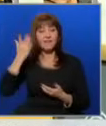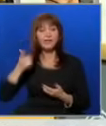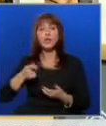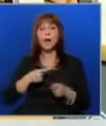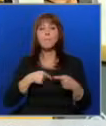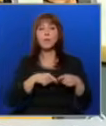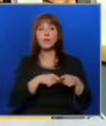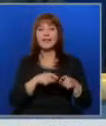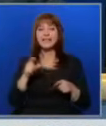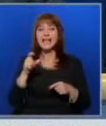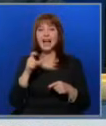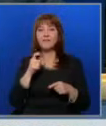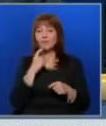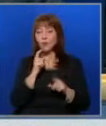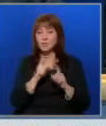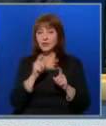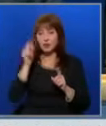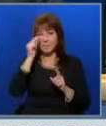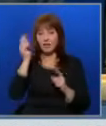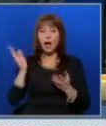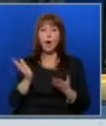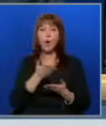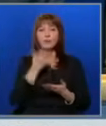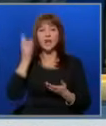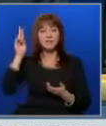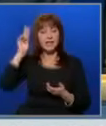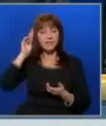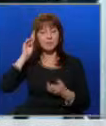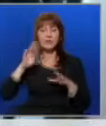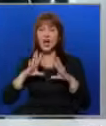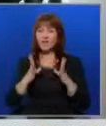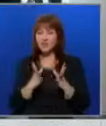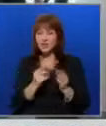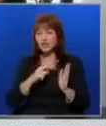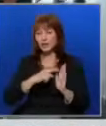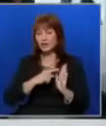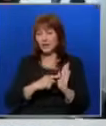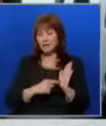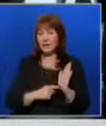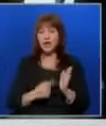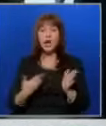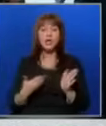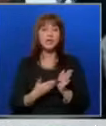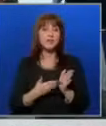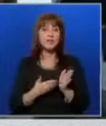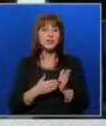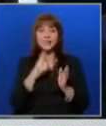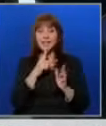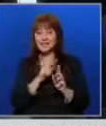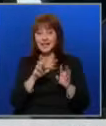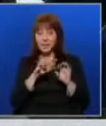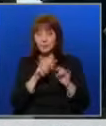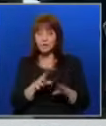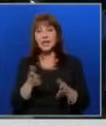Борислав Сарафов коментира, че България отдавна е изпълнила всички критерии и причините за недопускането ни в Шенген